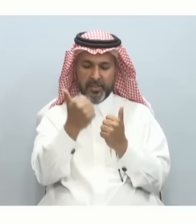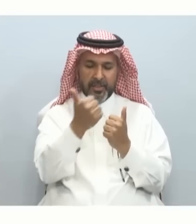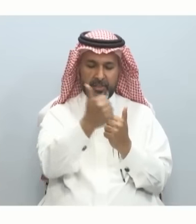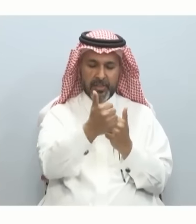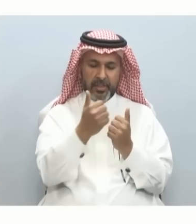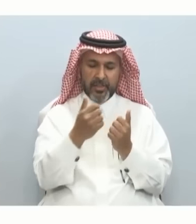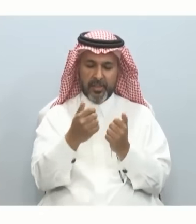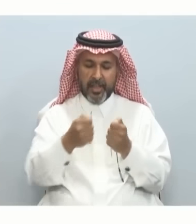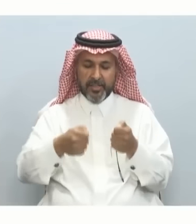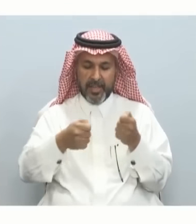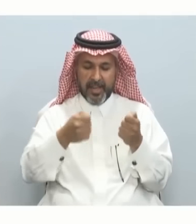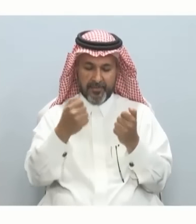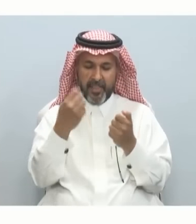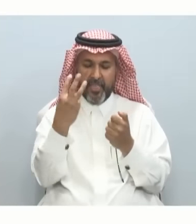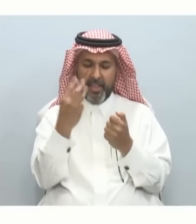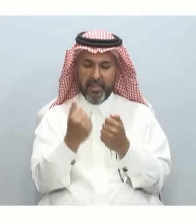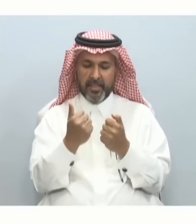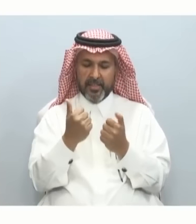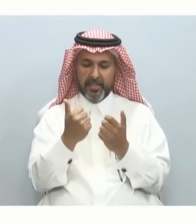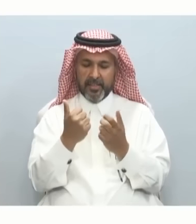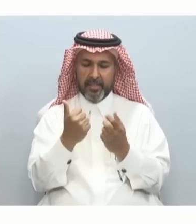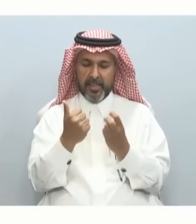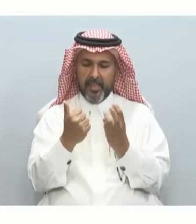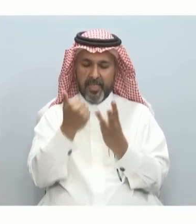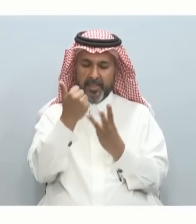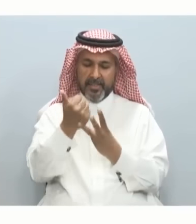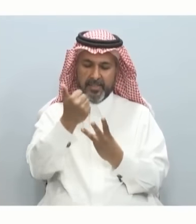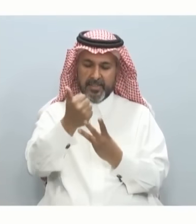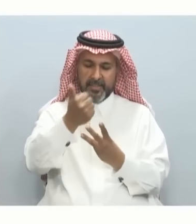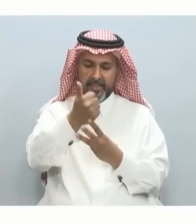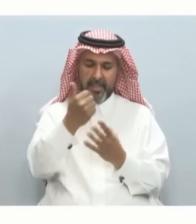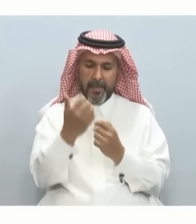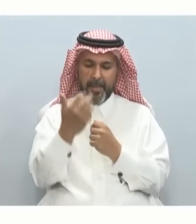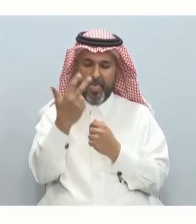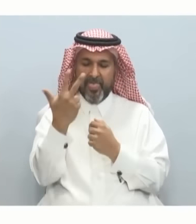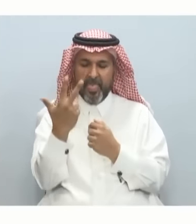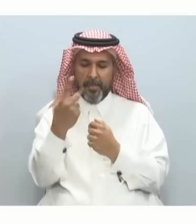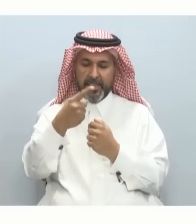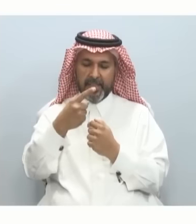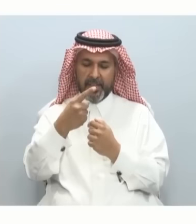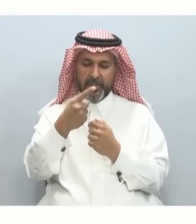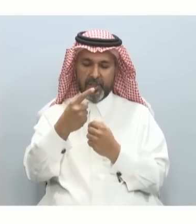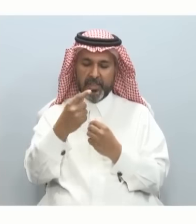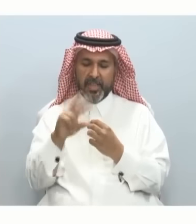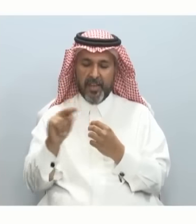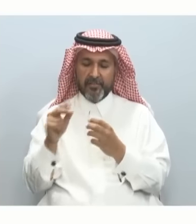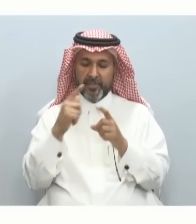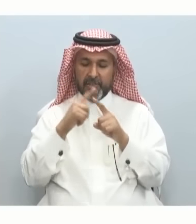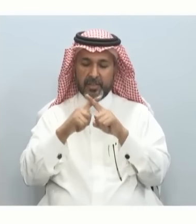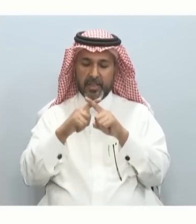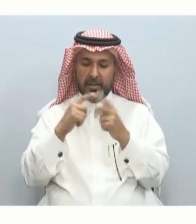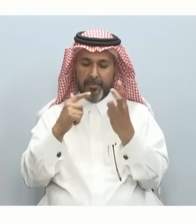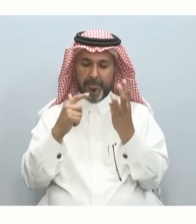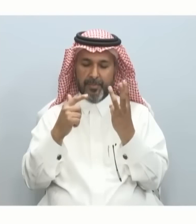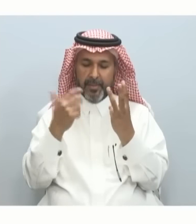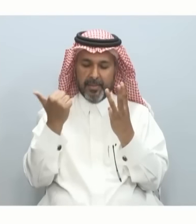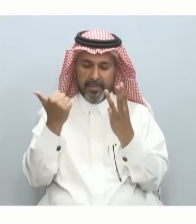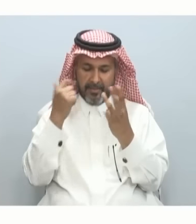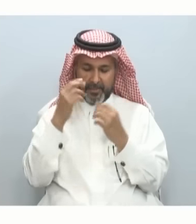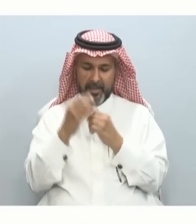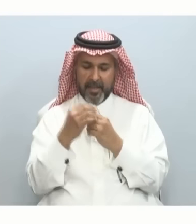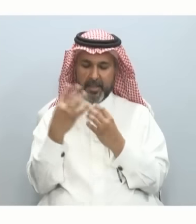ساضرب سته في ثلاثه سيكون الناتج 18 طيب اربع صواني اذا